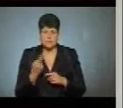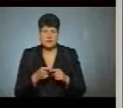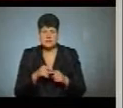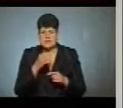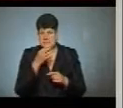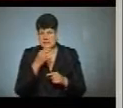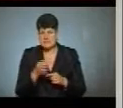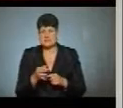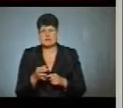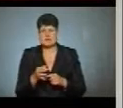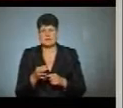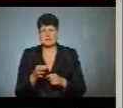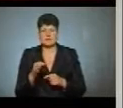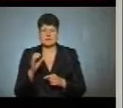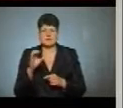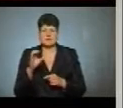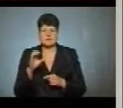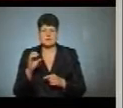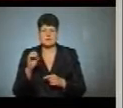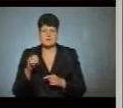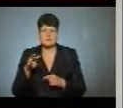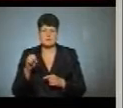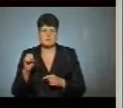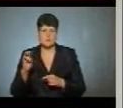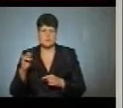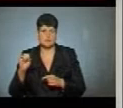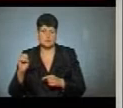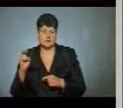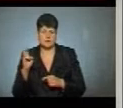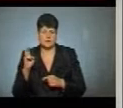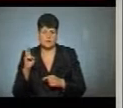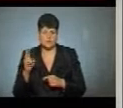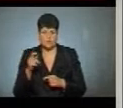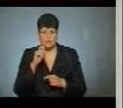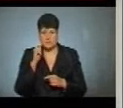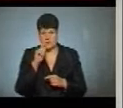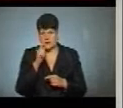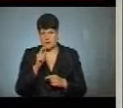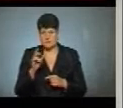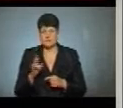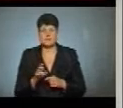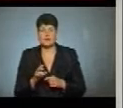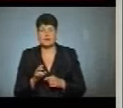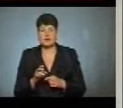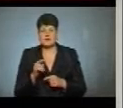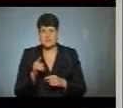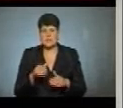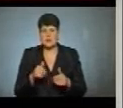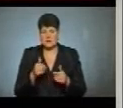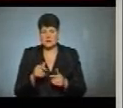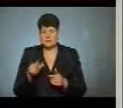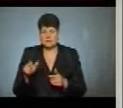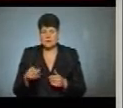повідомив архієпископ і митрополит Тернопільсько-Зборівської архієпархії Української греко-католицької церкви Василій Семенюк. Він радить